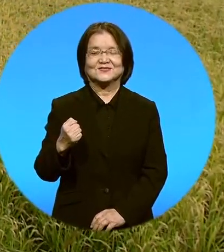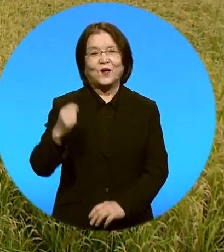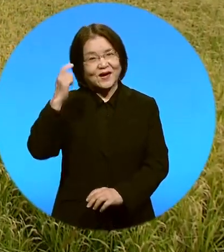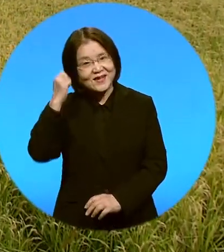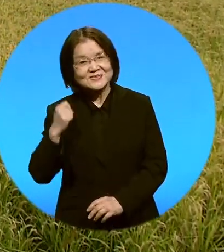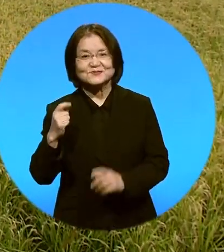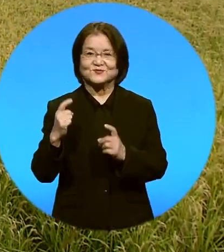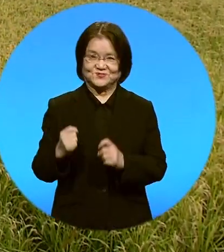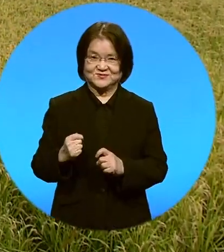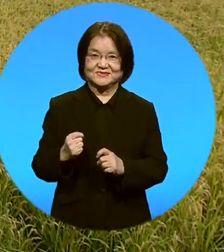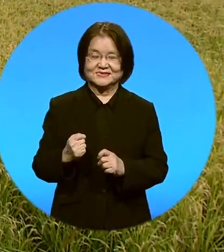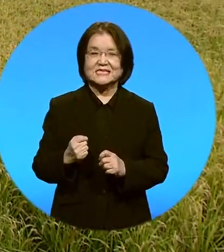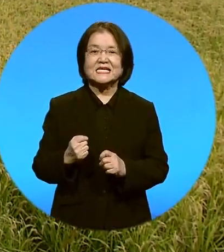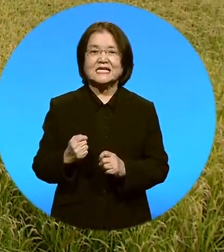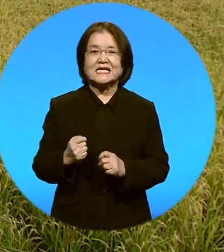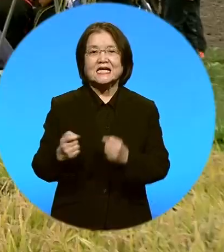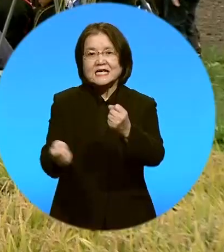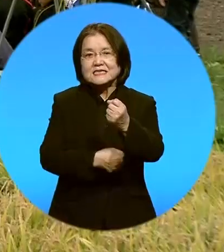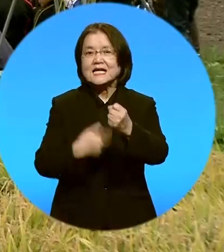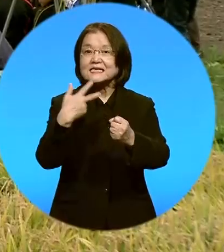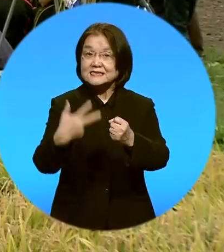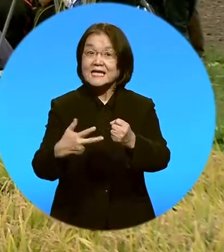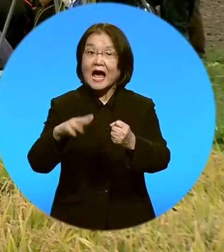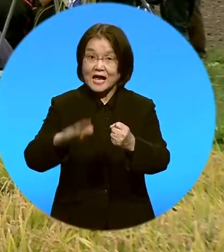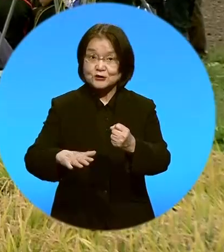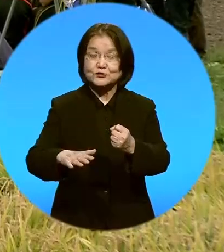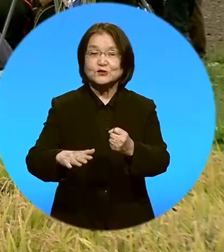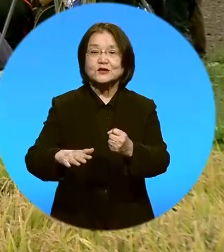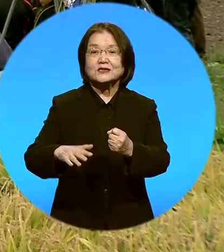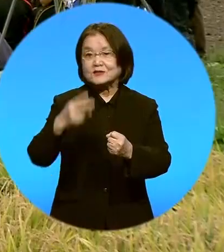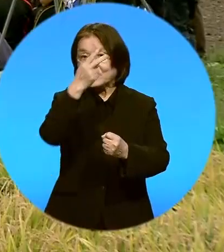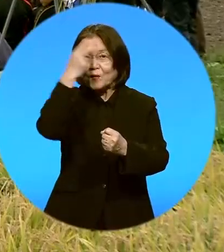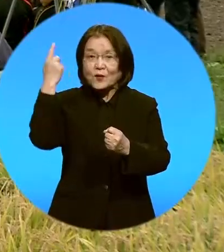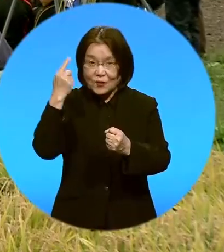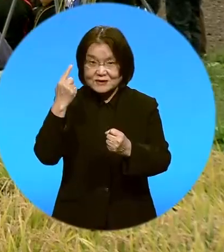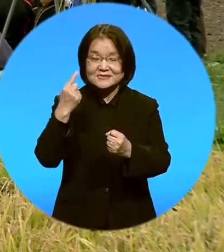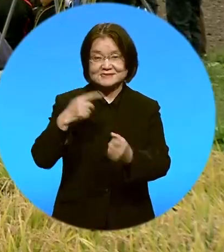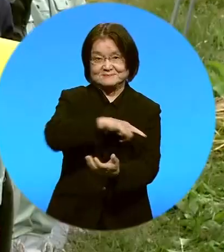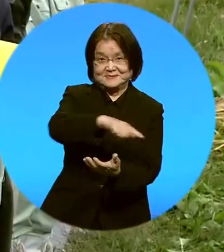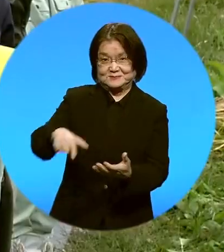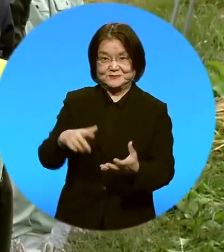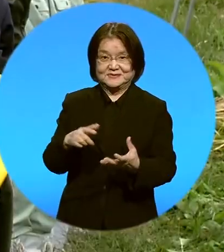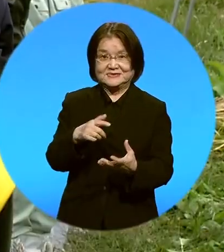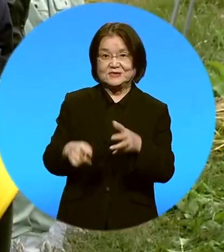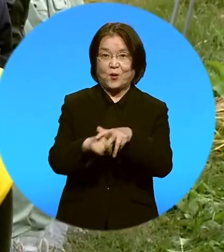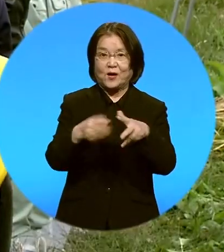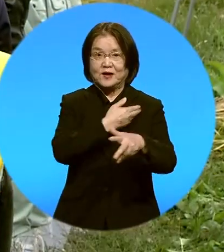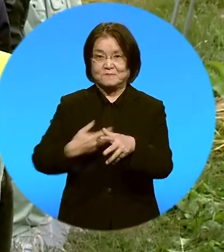伊佐市にある伊佐農林高校にやってきた地元の小学生たち。